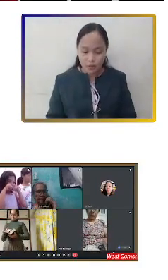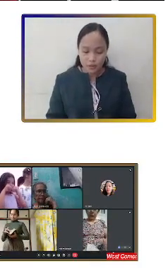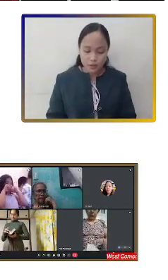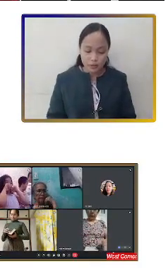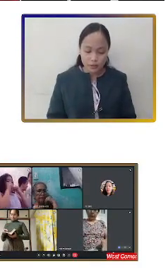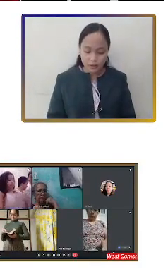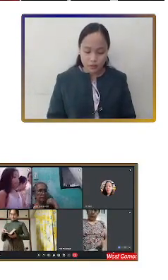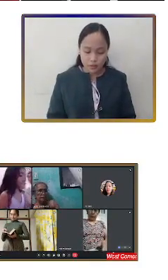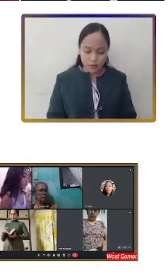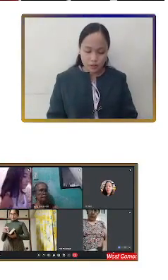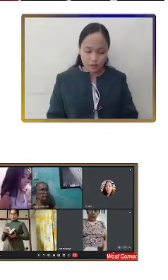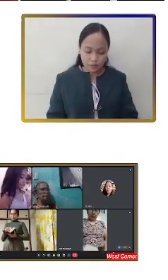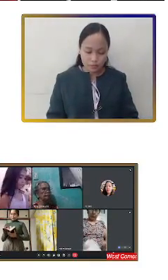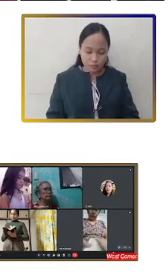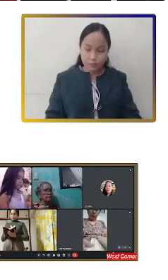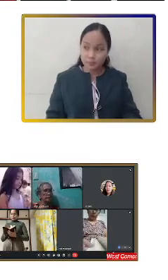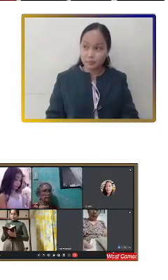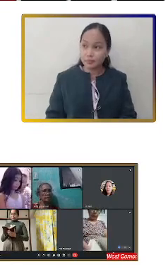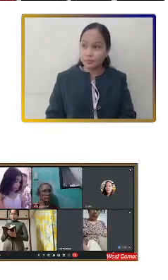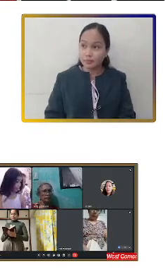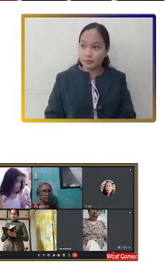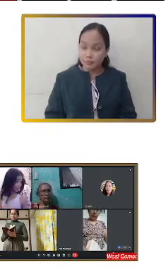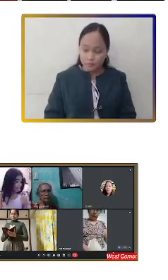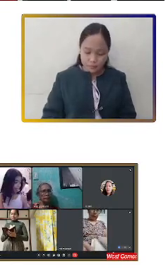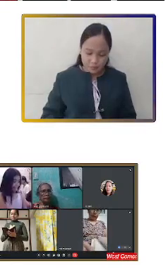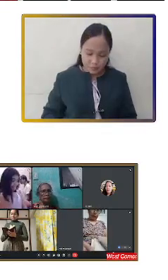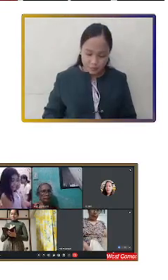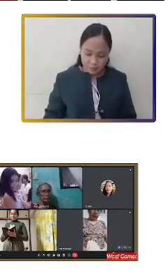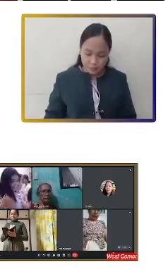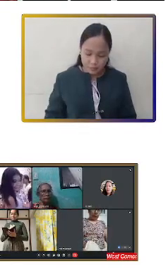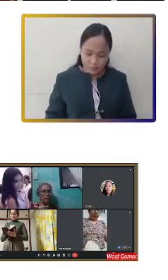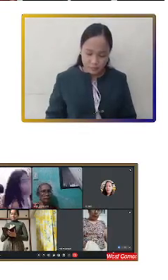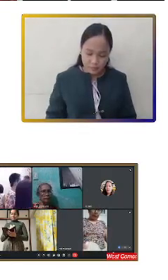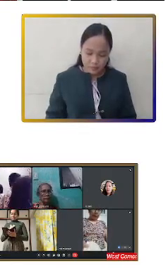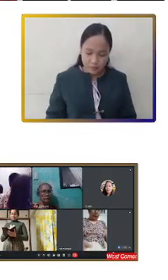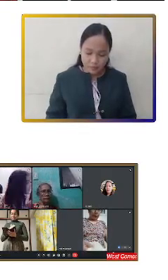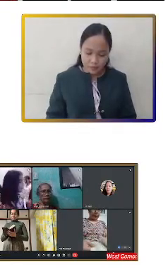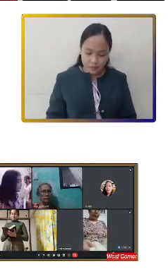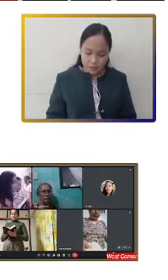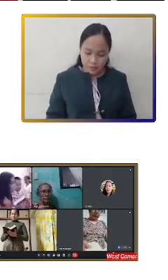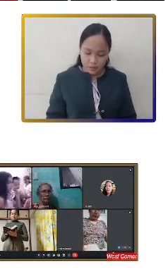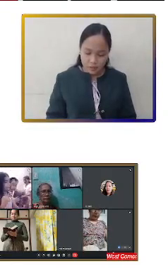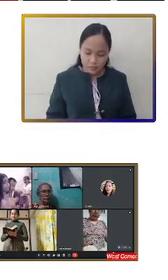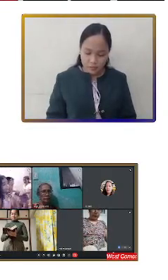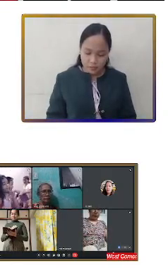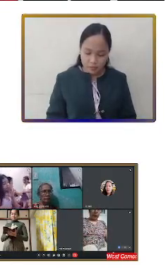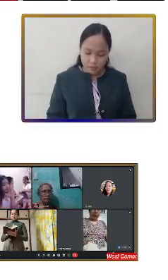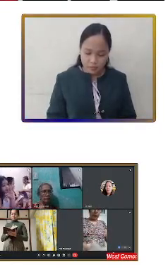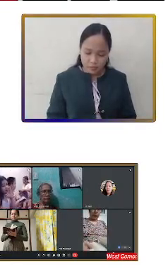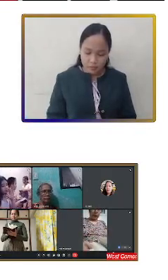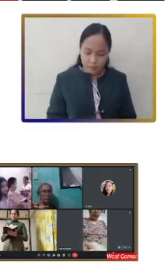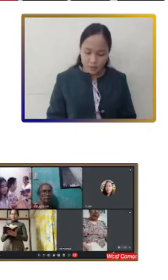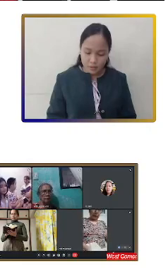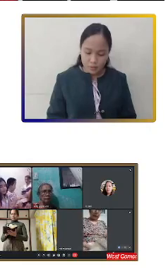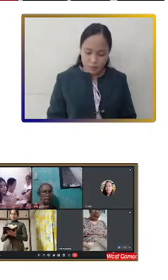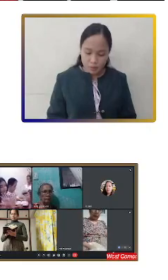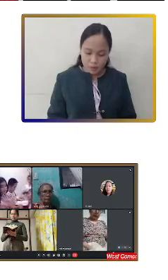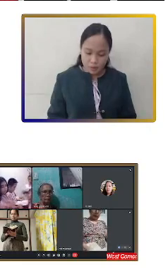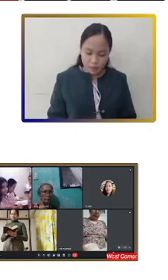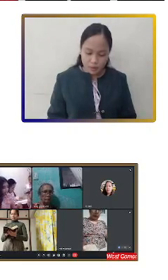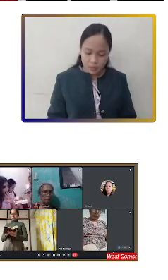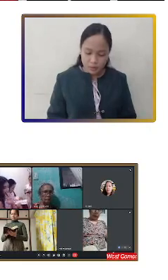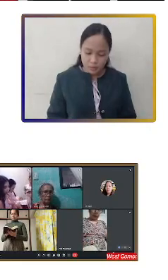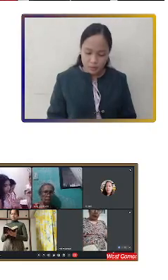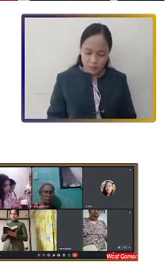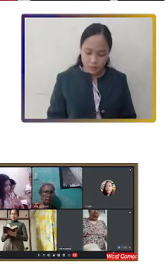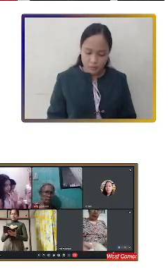17. May pinapabantayan ako eh. Huwag po kayong mag-ala. Sabi ko, bago lumabas yung buwan, tapos na tayo eh. Kaso nandito pala sa loob. Ay, sorry.